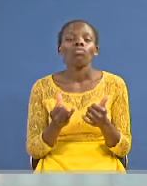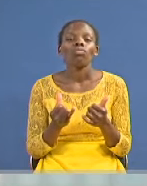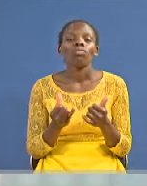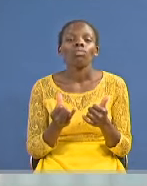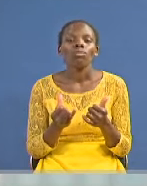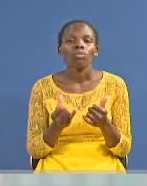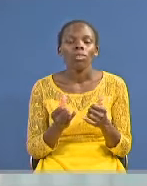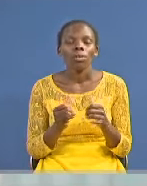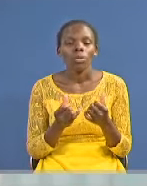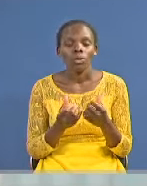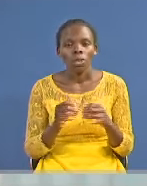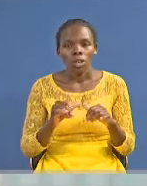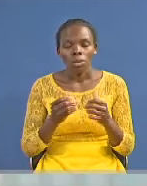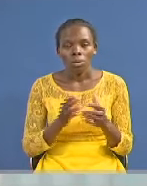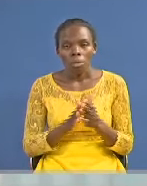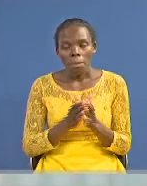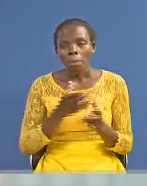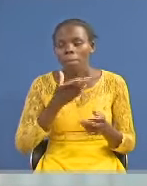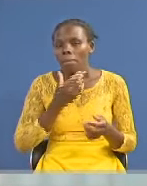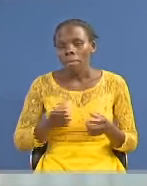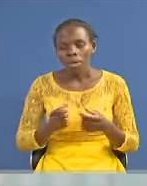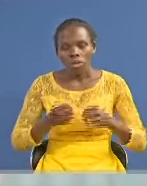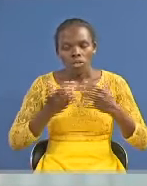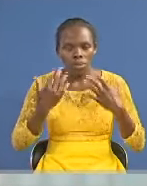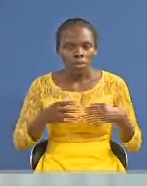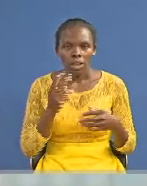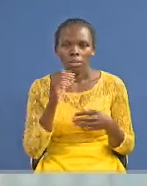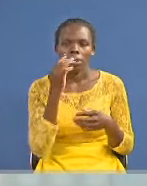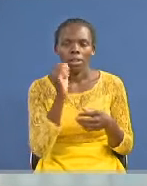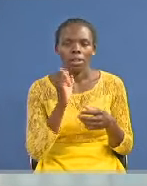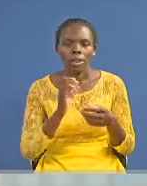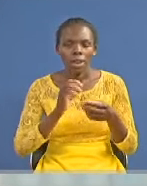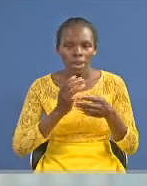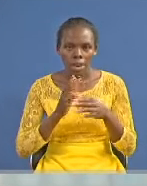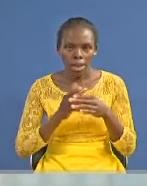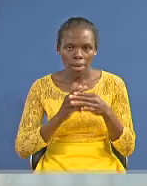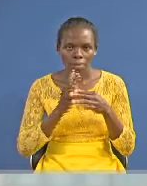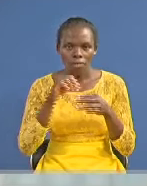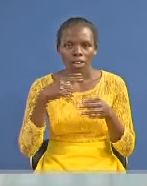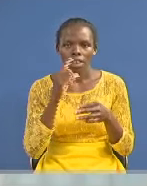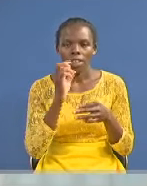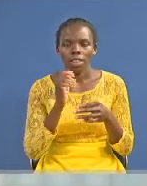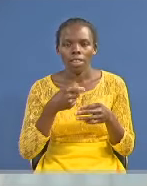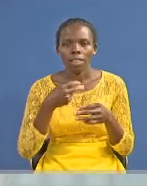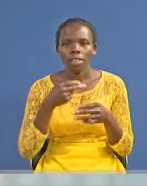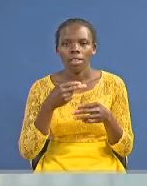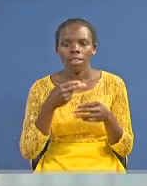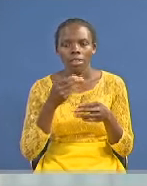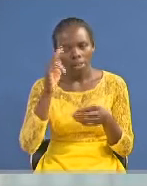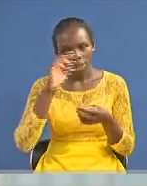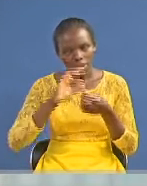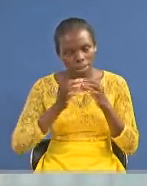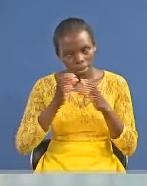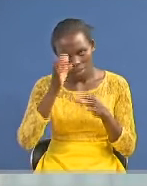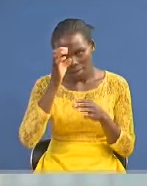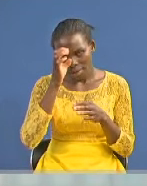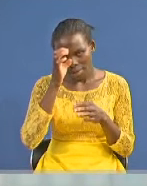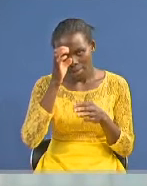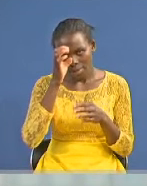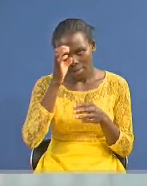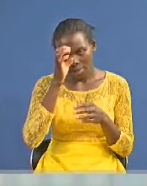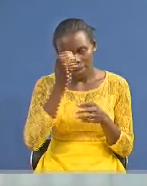Habari na soma kwa niaba ya mwanahabari mwenzangu Elpina Nyambu. Jina langu ni Faith Anyula, naye mtangazaji katika lugha ishara anafahamika kama Evelyn